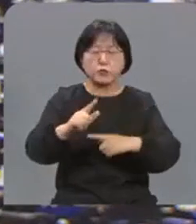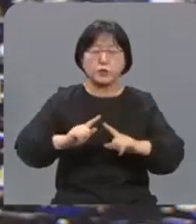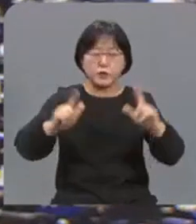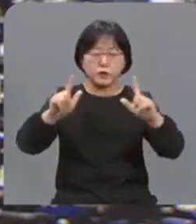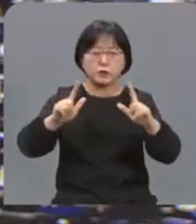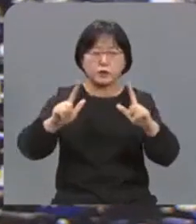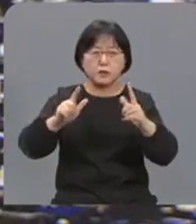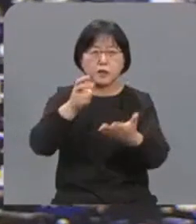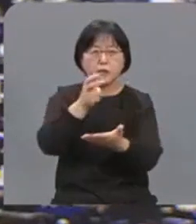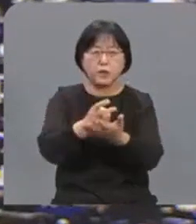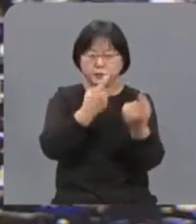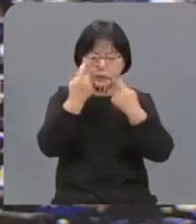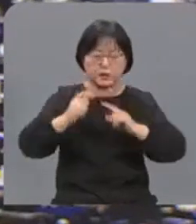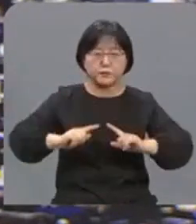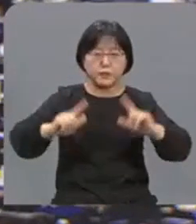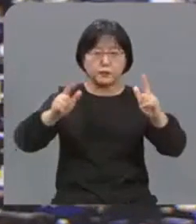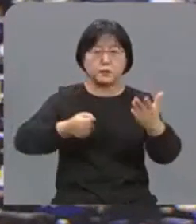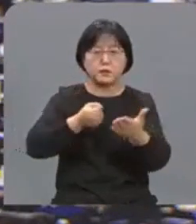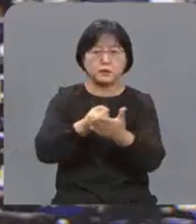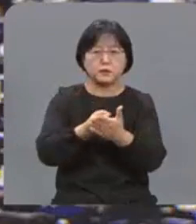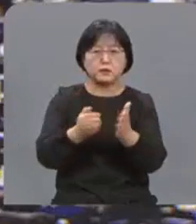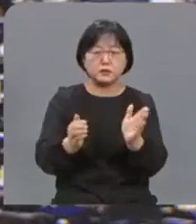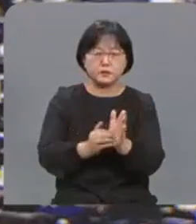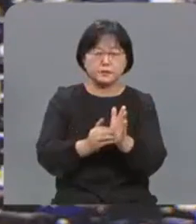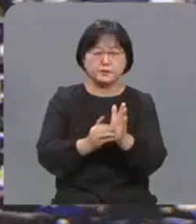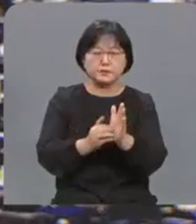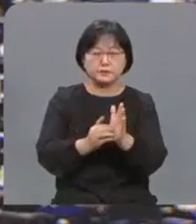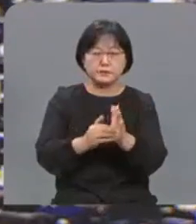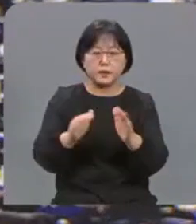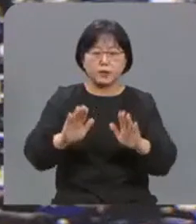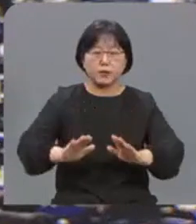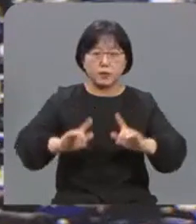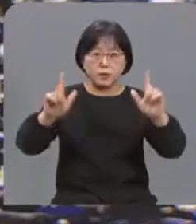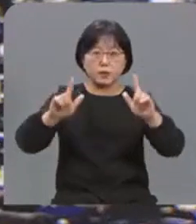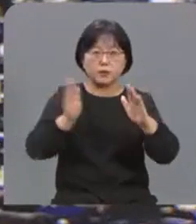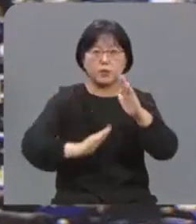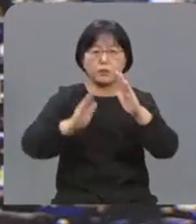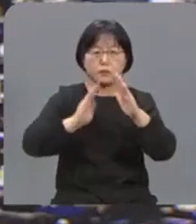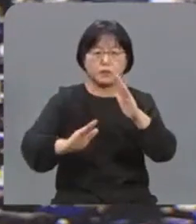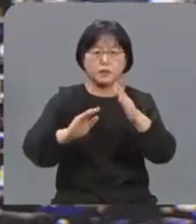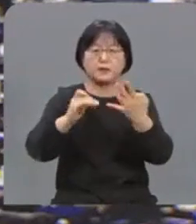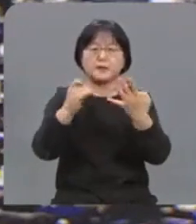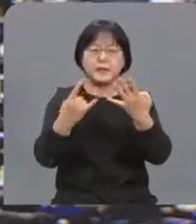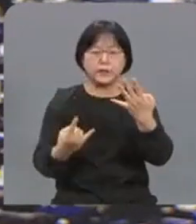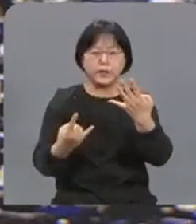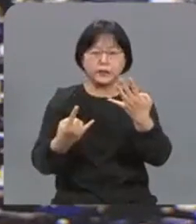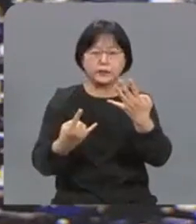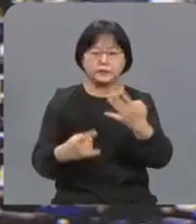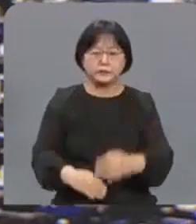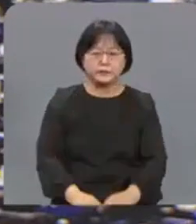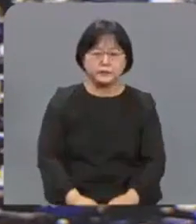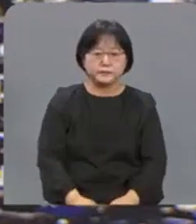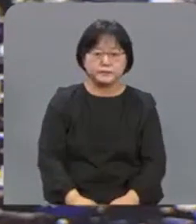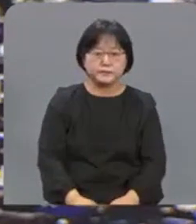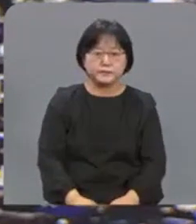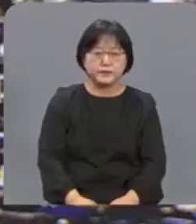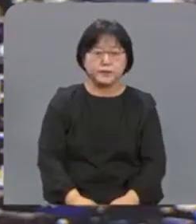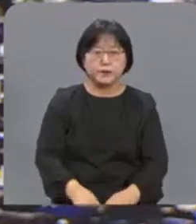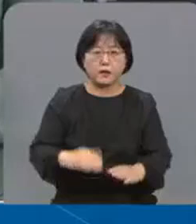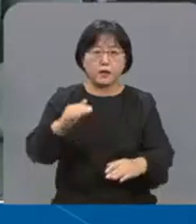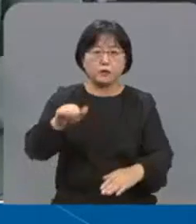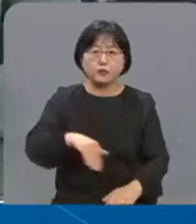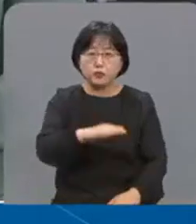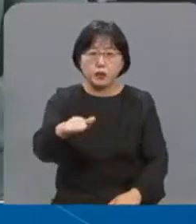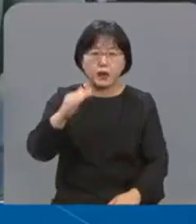날을 법정 기념일로 제정하게 되었습니다. 그래서 올해에는 공식적으로 4회째를 맞고 있습니다. 그러면